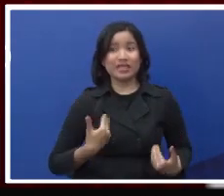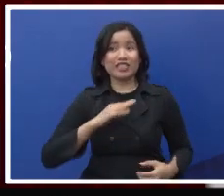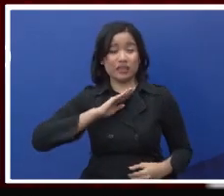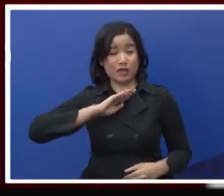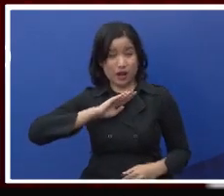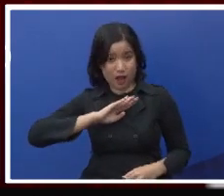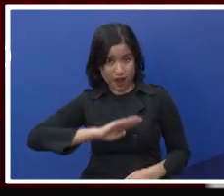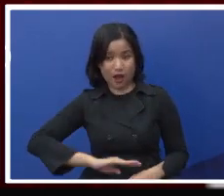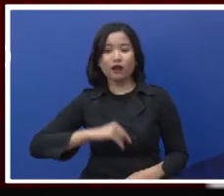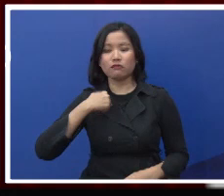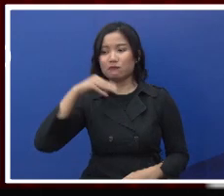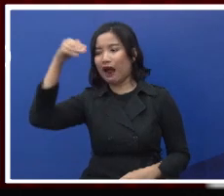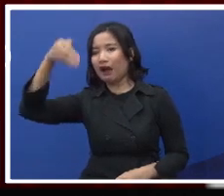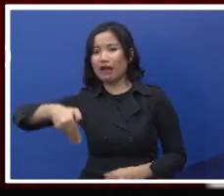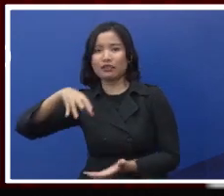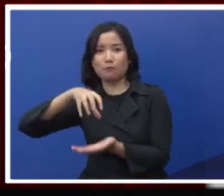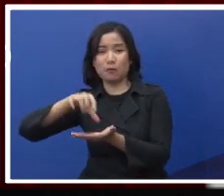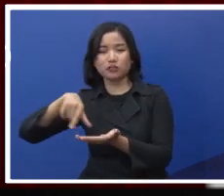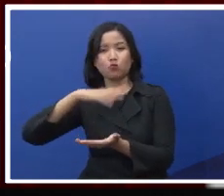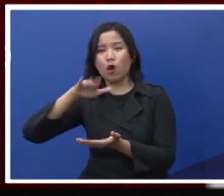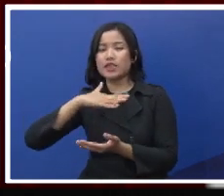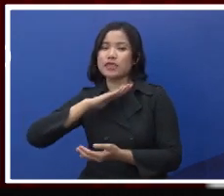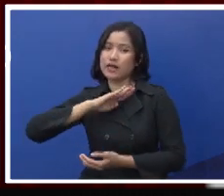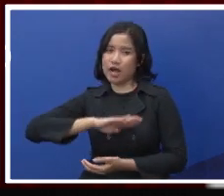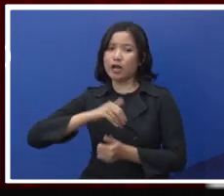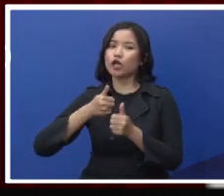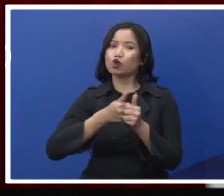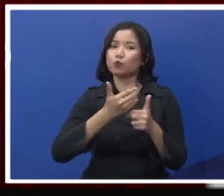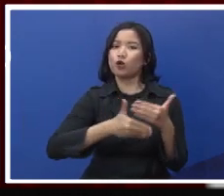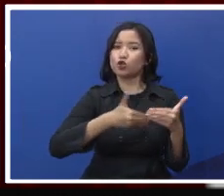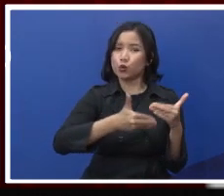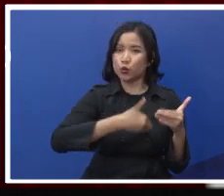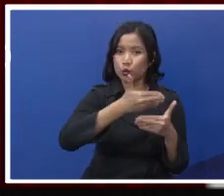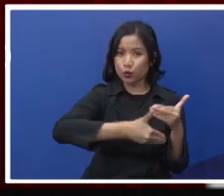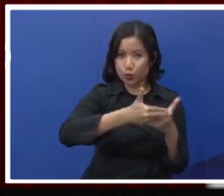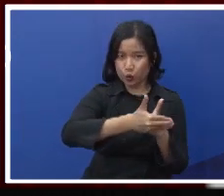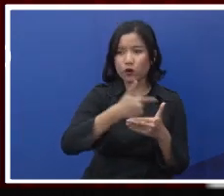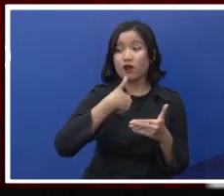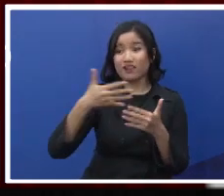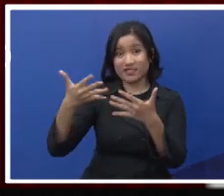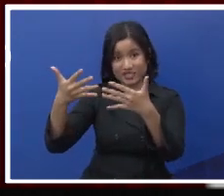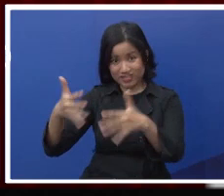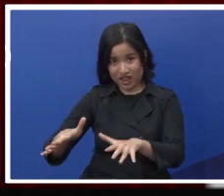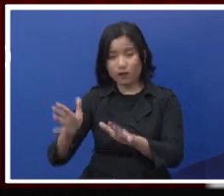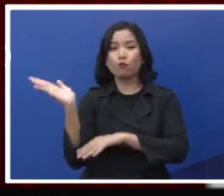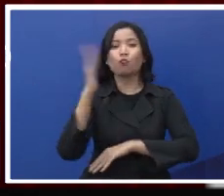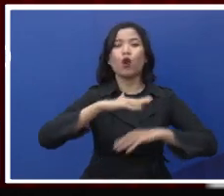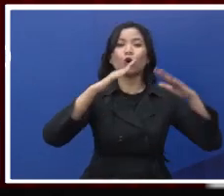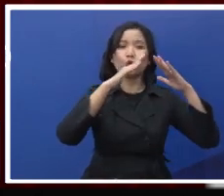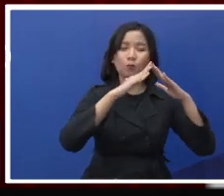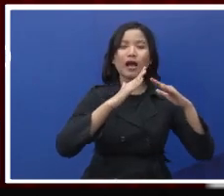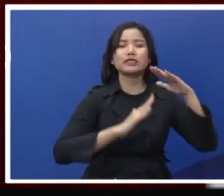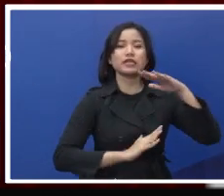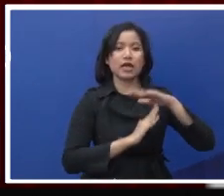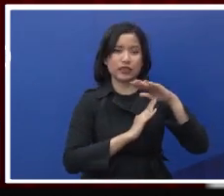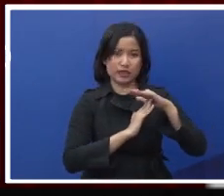tempat penyuntian juga tenang, ikuti seluruh prosedur, kemudian setelah selesai kita segera pulang, istirahat. Nah, dengan demikian